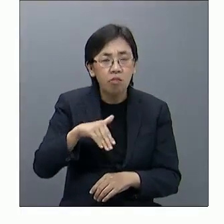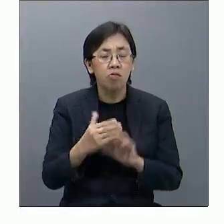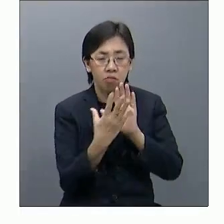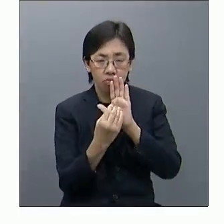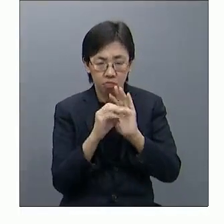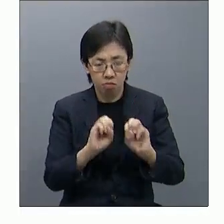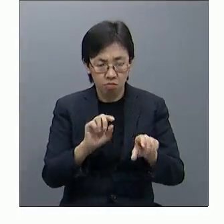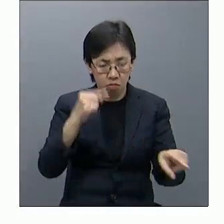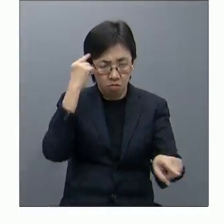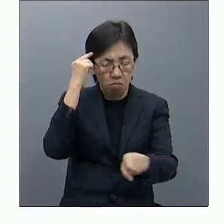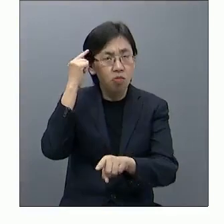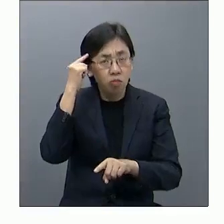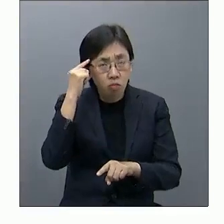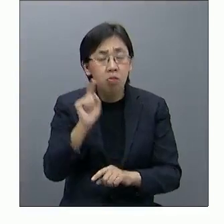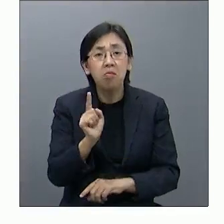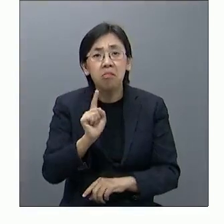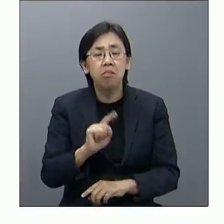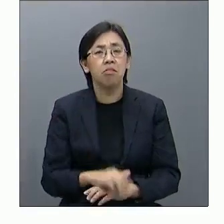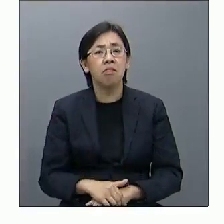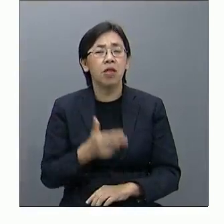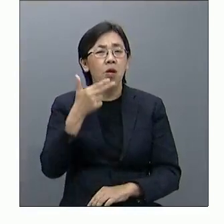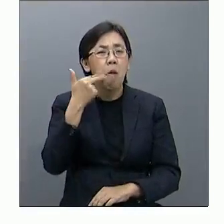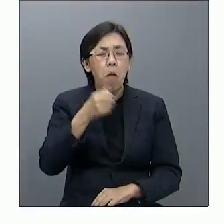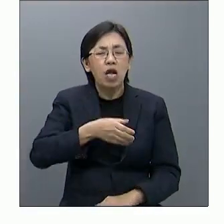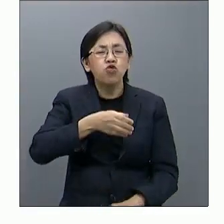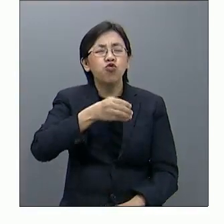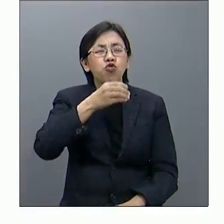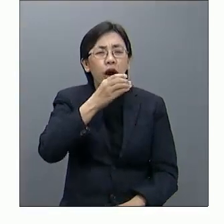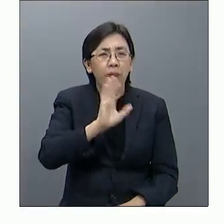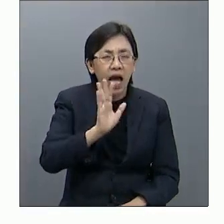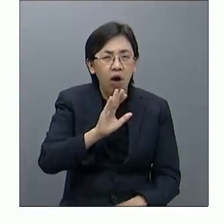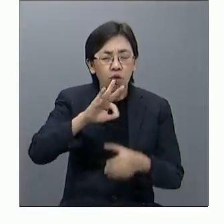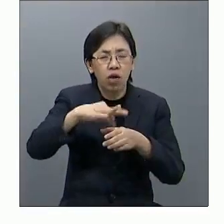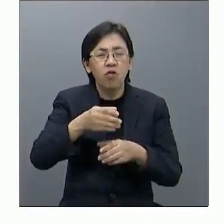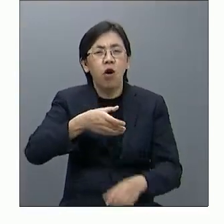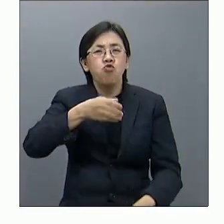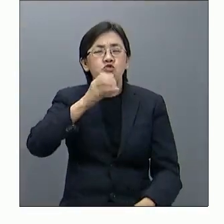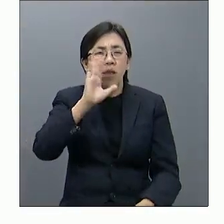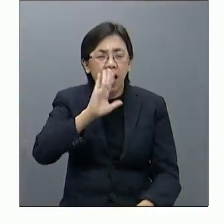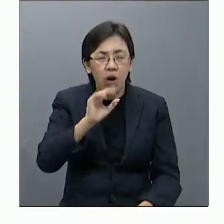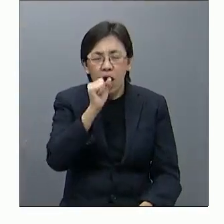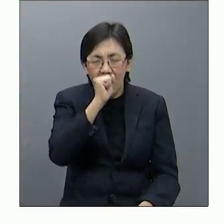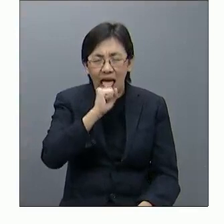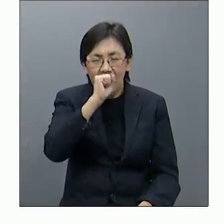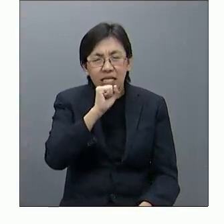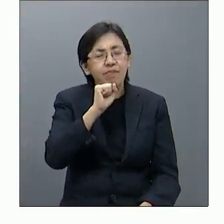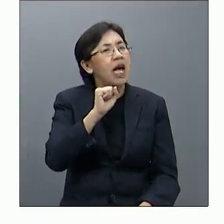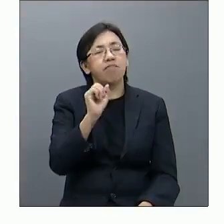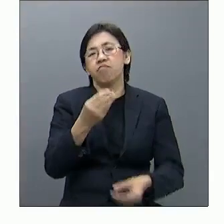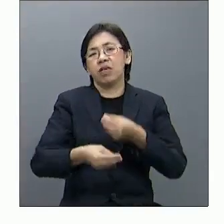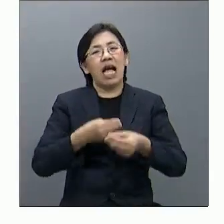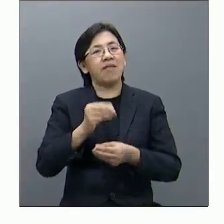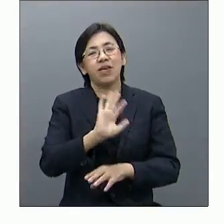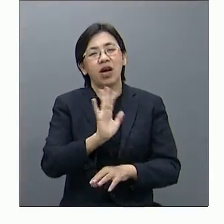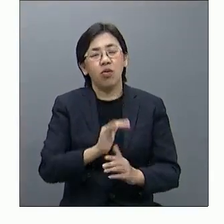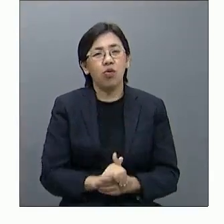ขาด้วยนะคะเช่นไม่ดื่มน้ำหวานไม่ทานกาแฟไอศกรีมในโรงเรียนจะไม่ขายนะคะ